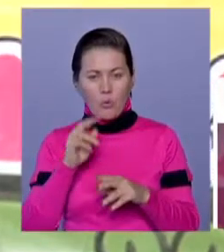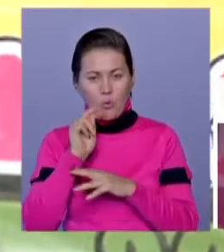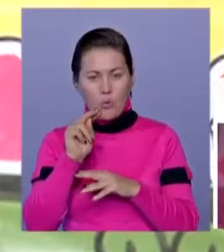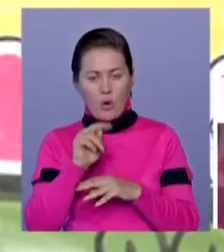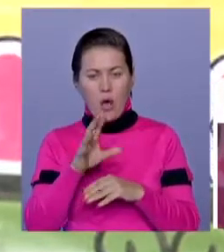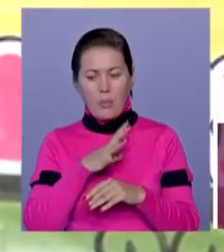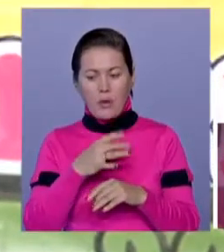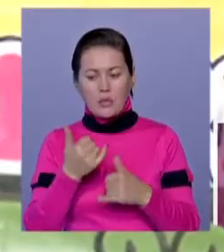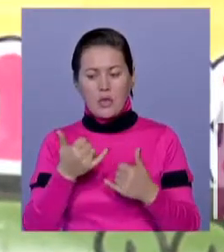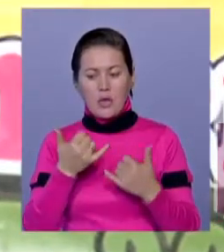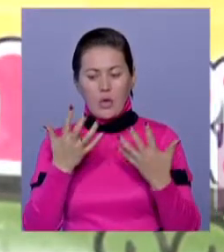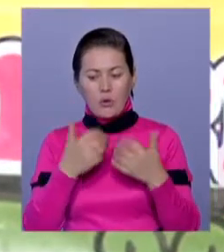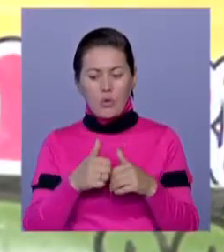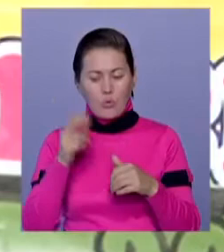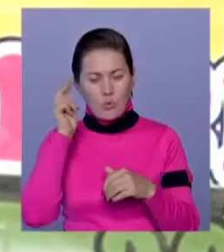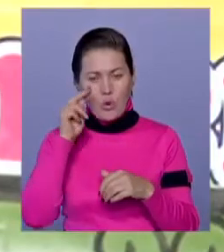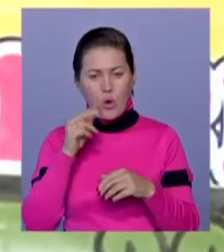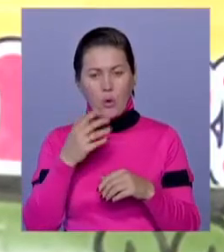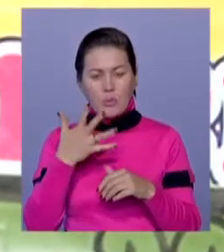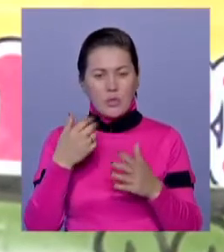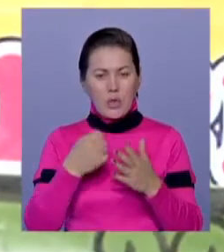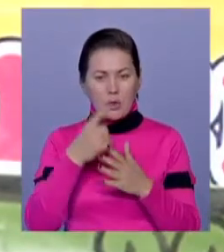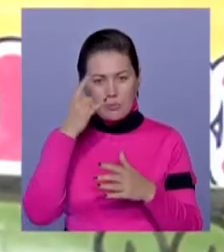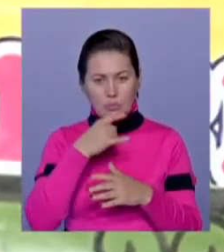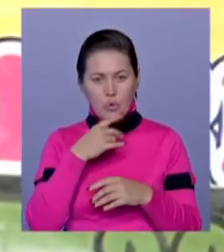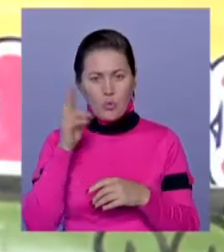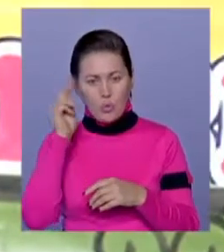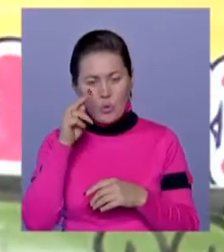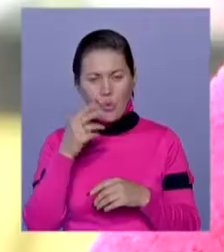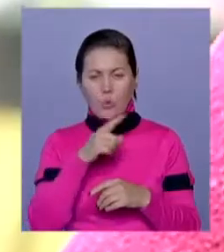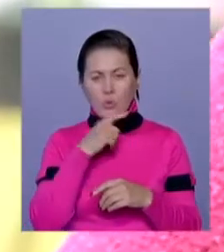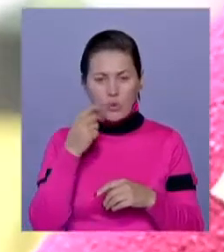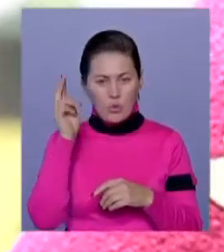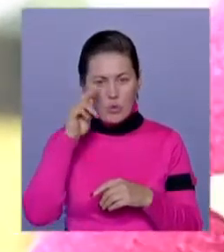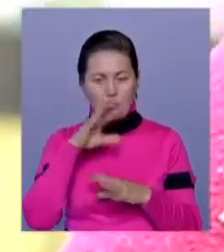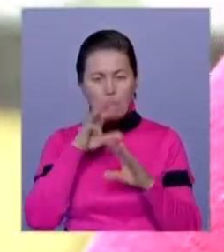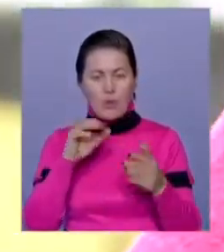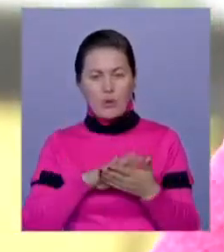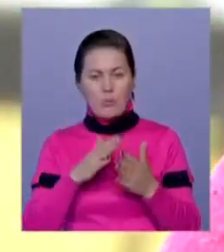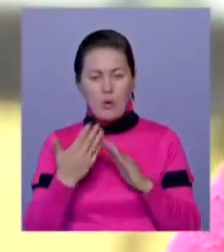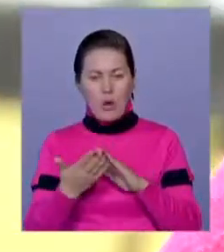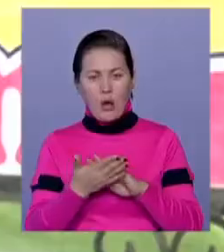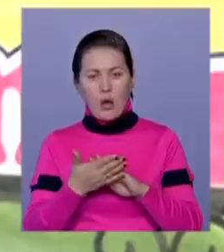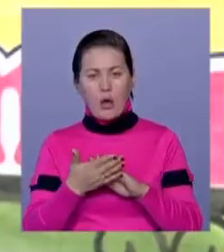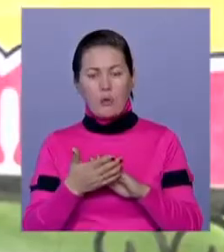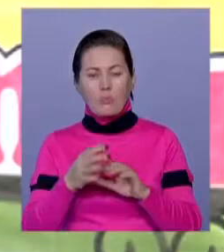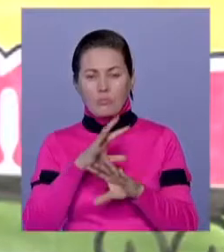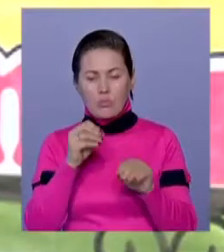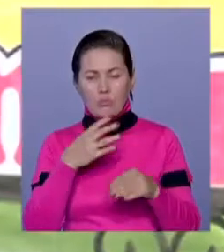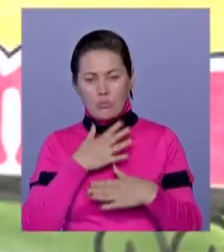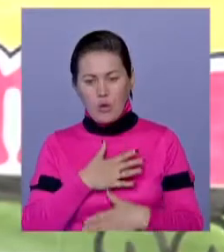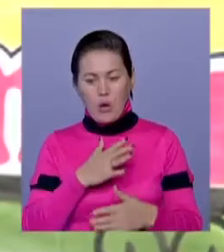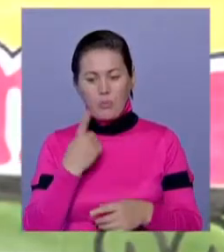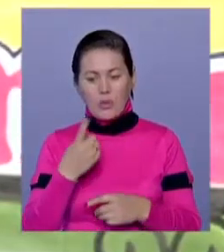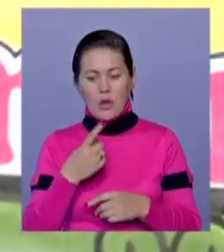қазір санауды үйретіп жатыр бұл жерде. 5-ке дейін қазақша үйретеді, орысша үйретеді. Барлық жағы біздің көңілімізден шығып жатыр. Ең біріншісі